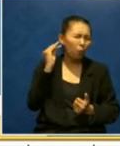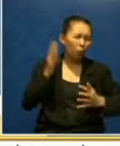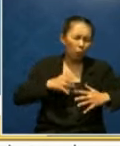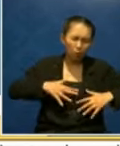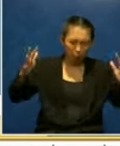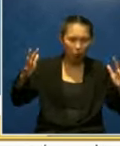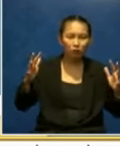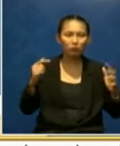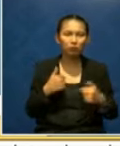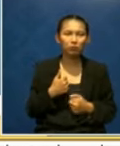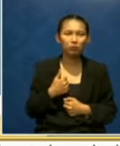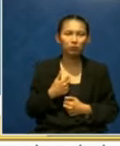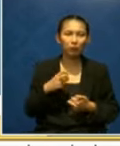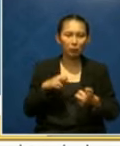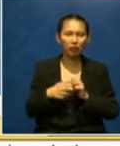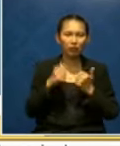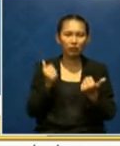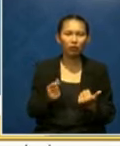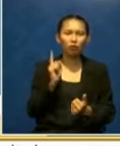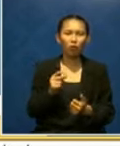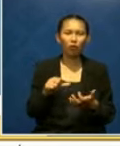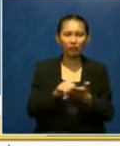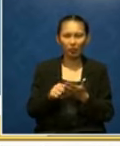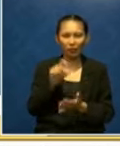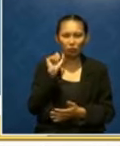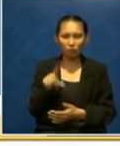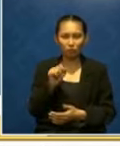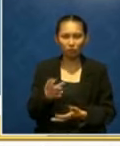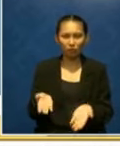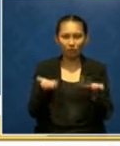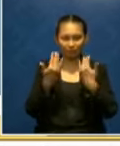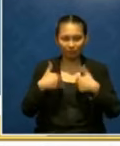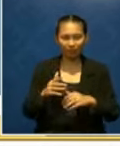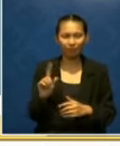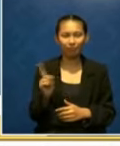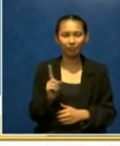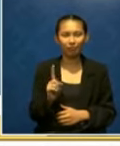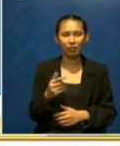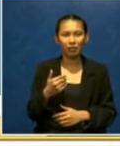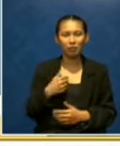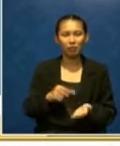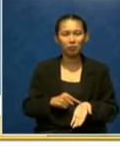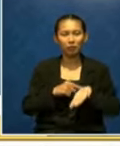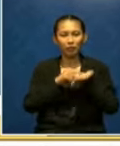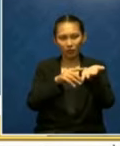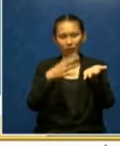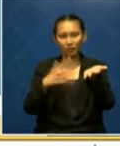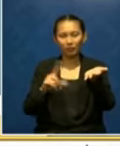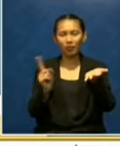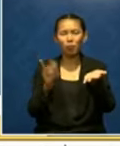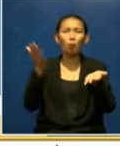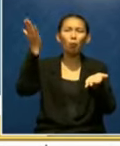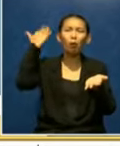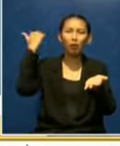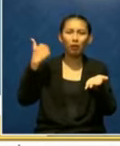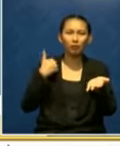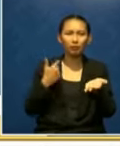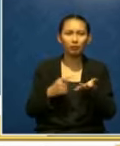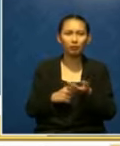ๆเลยนะคะเพราะฉะนั้นปัญหานี้ต้องรีบแก้โดยเร่งด่วนค่ะอีกประการนึงค่ะเรื่องนี้ดิฉันเคยนำเข้าสู่สภาไปแล้วครั้งนึงนะคะ